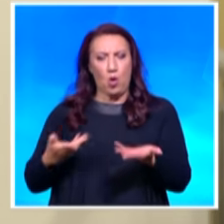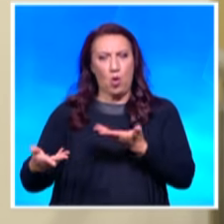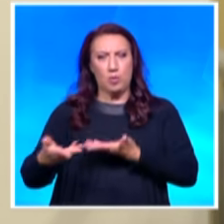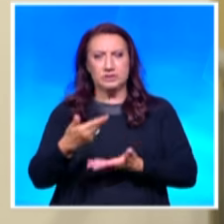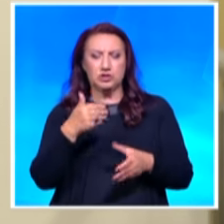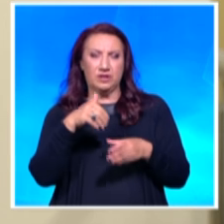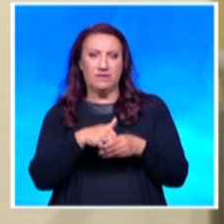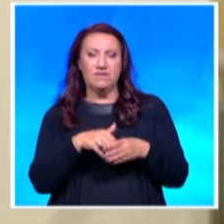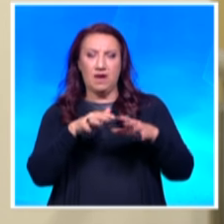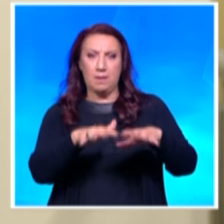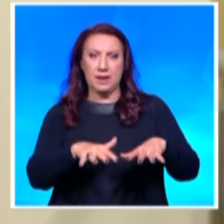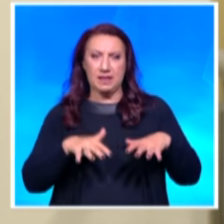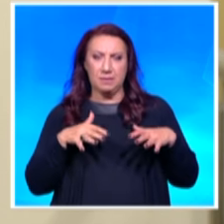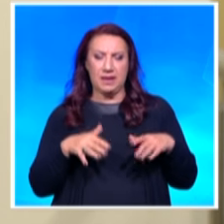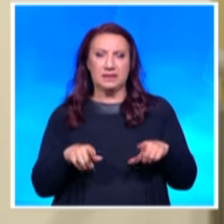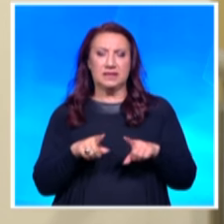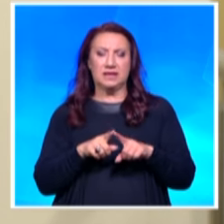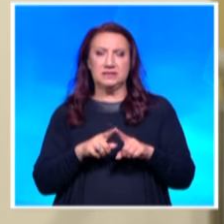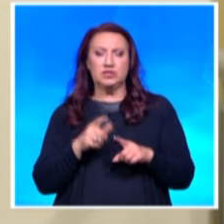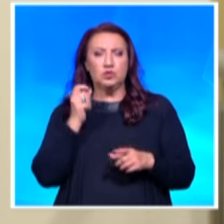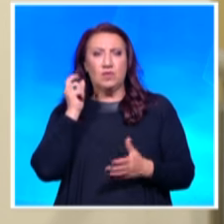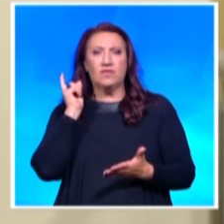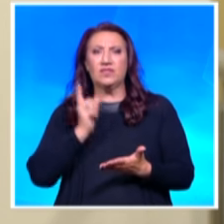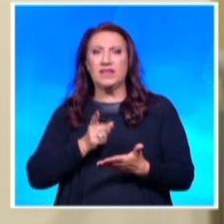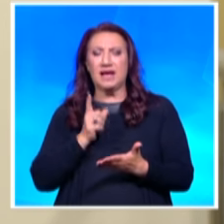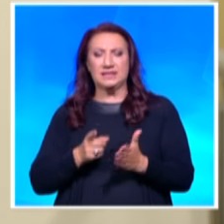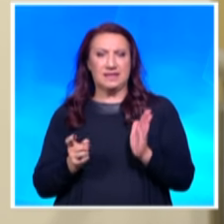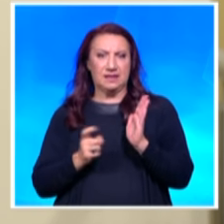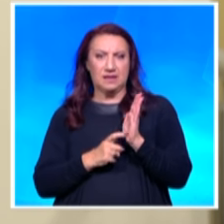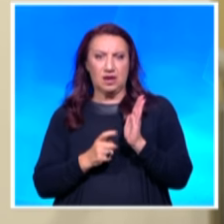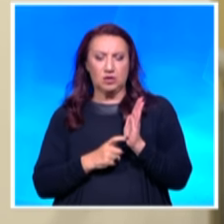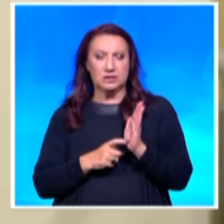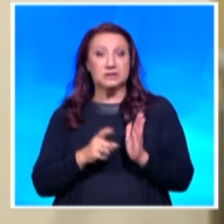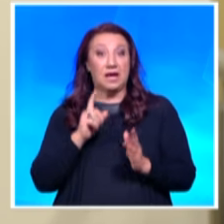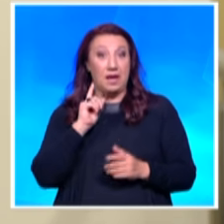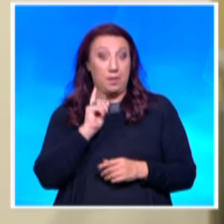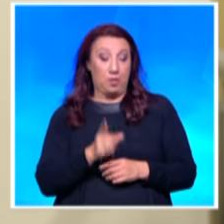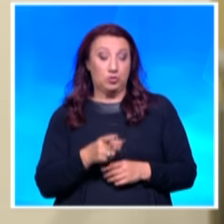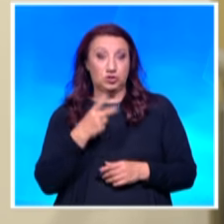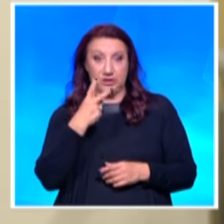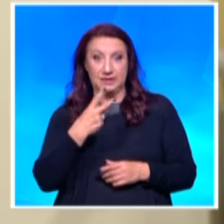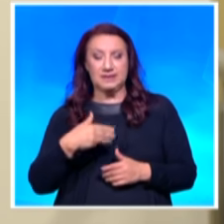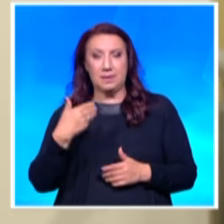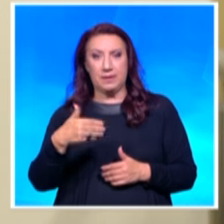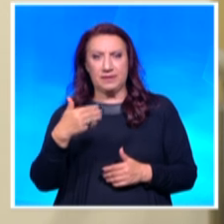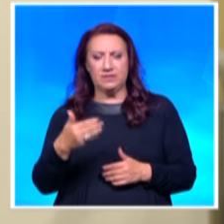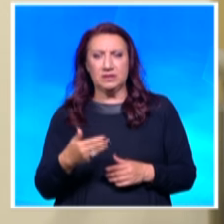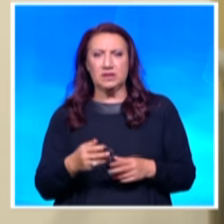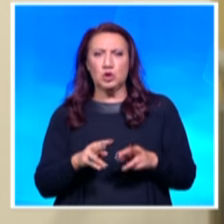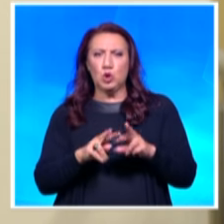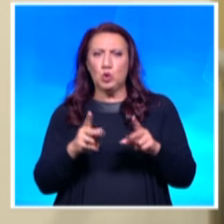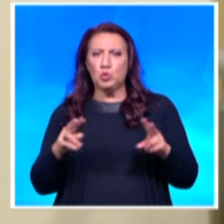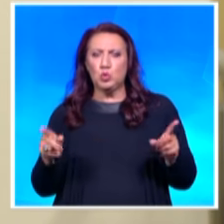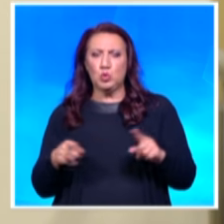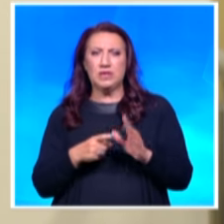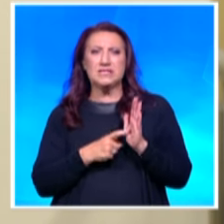събрание, и в рамките на наказателно-процесуалния кодекс могат да бъдат предвидени много други